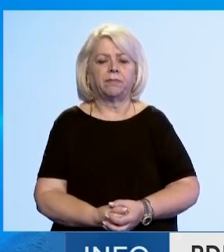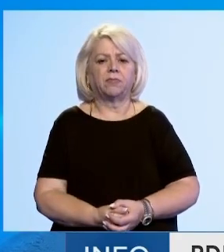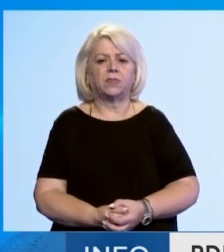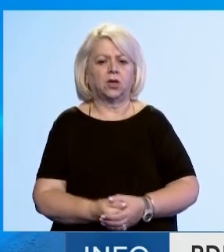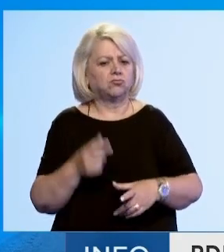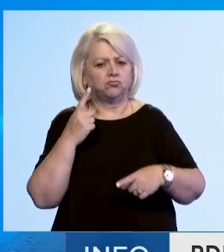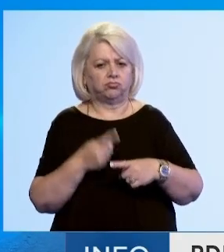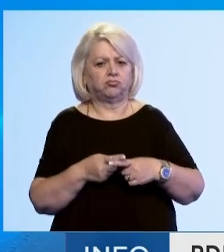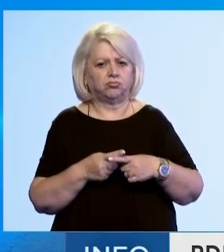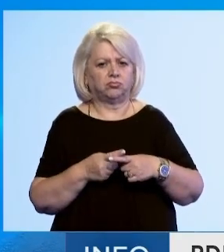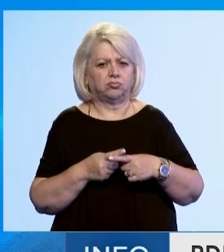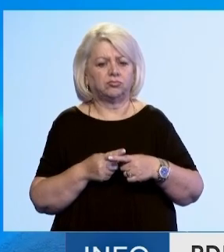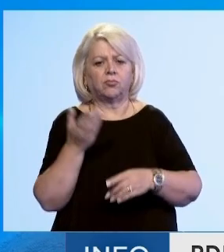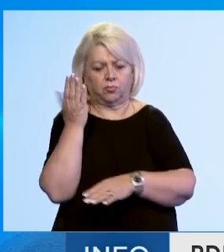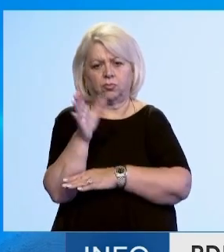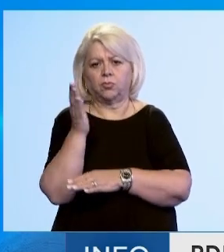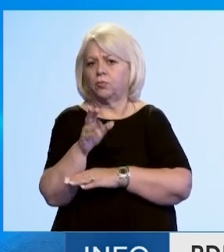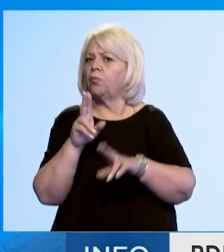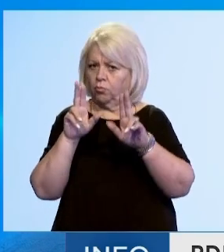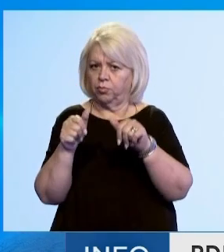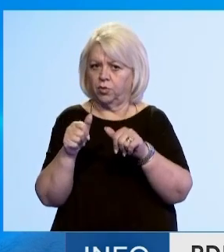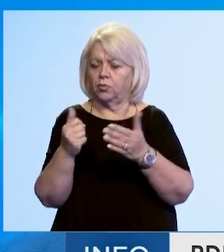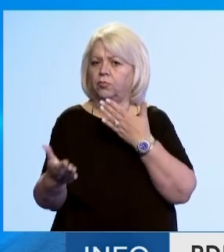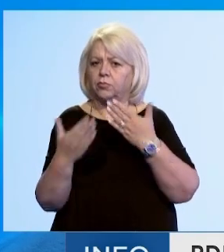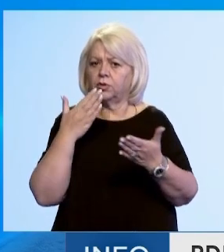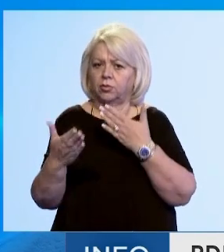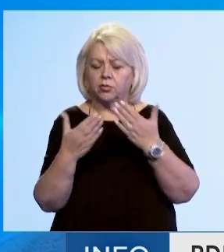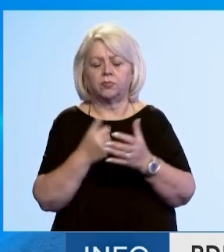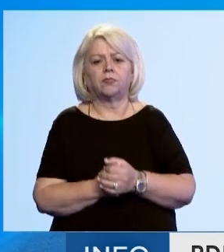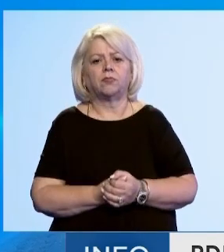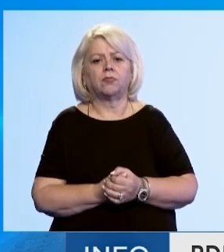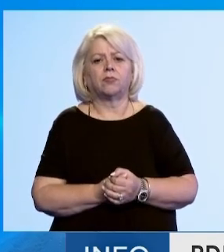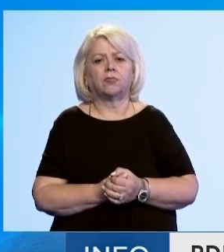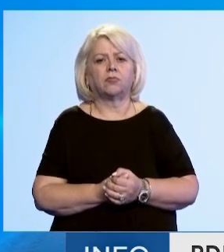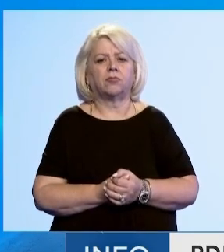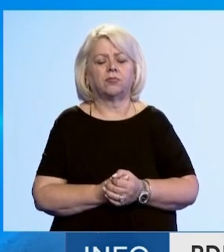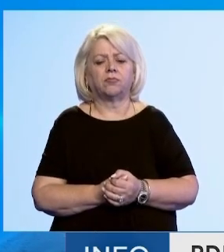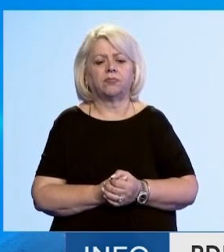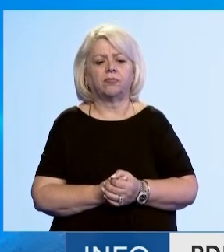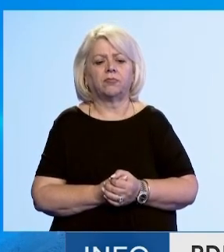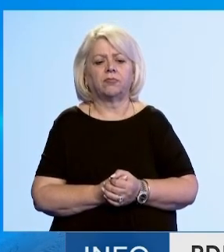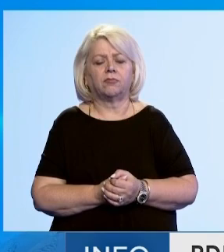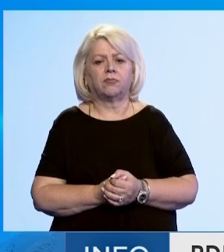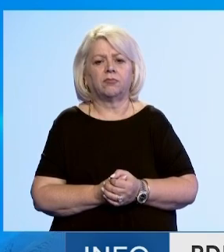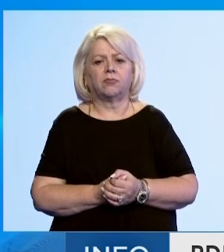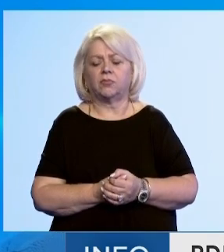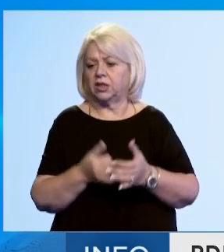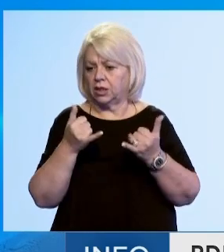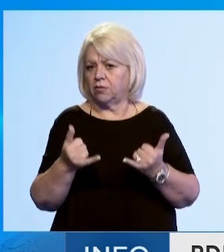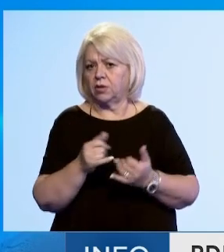Sigurisht po, asambleja do të marrin pjesë në mbledhjet e kuvendit, në do të adim rodin të në të qëtarë, diri me